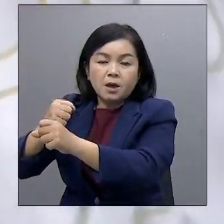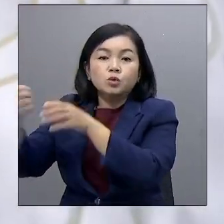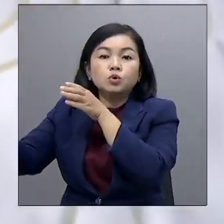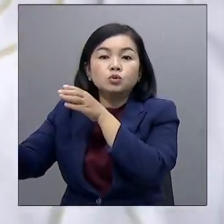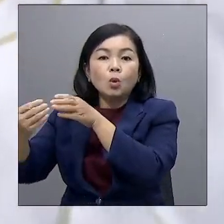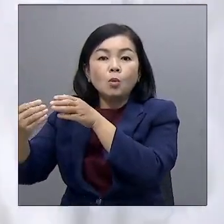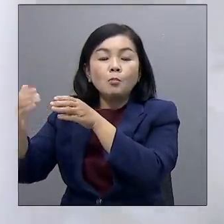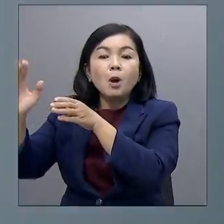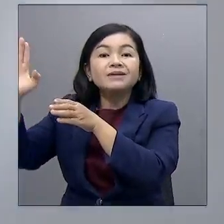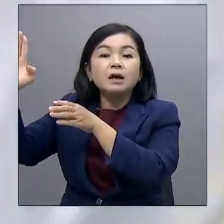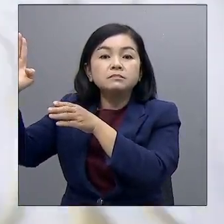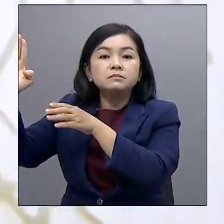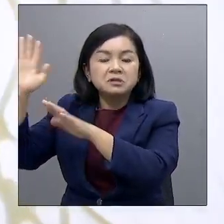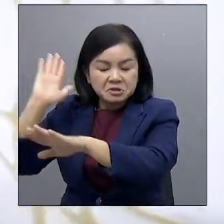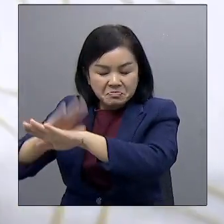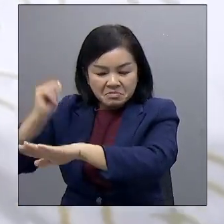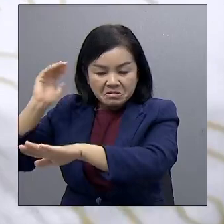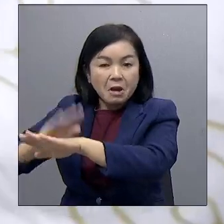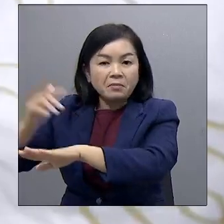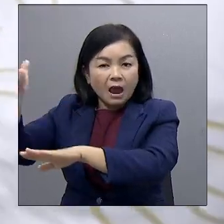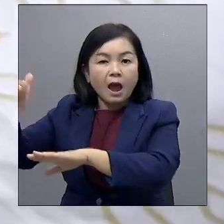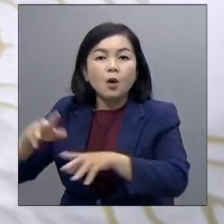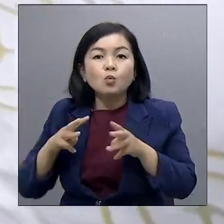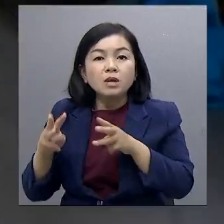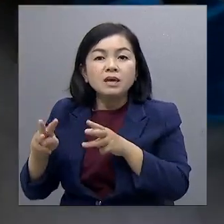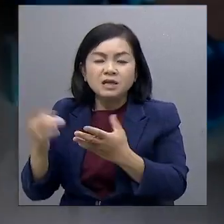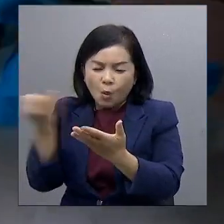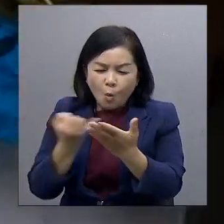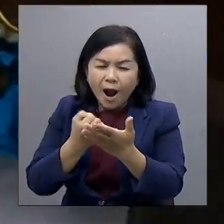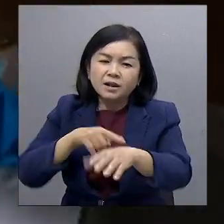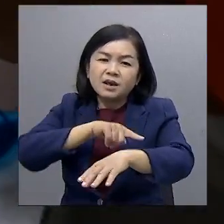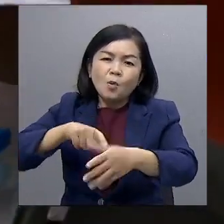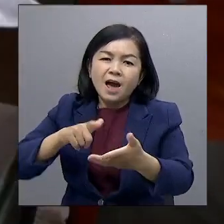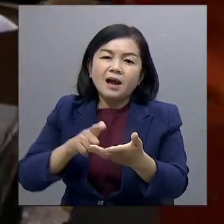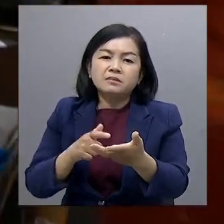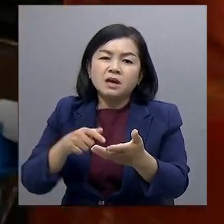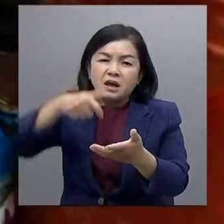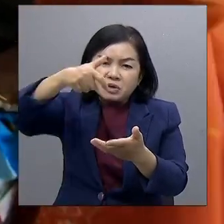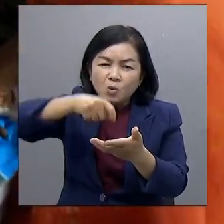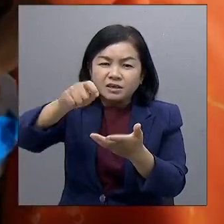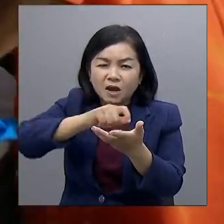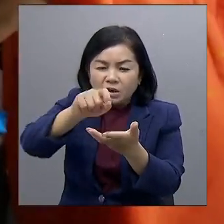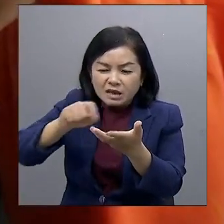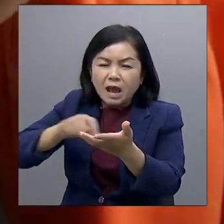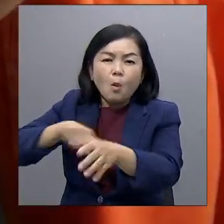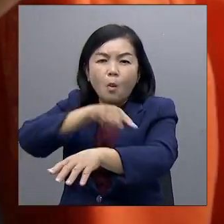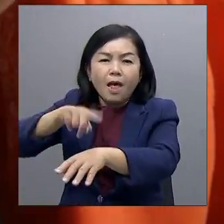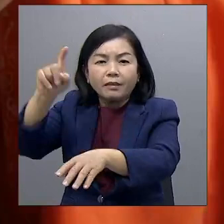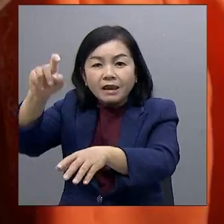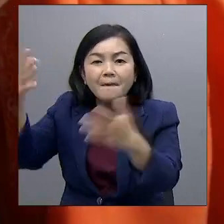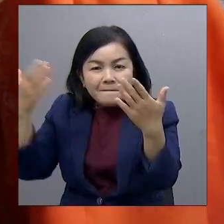อ่าช่างที่มีความชำนาญเมื่อเราได้แป้นพิมพ์มาแล้วเราก็อ่าอาศัย